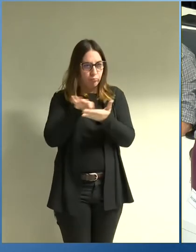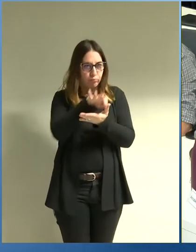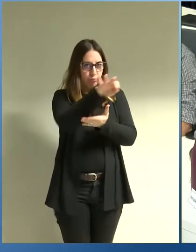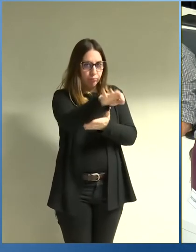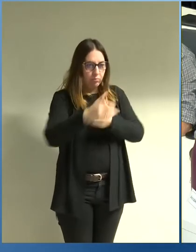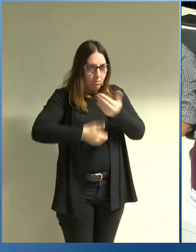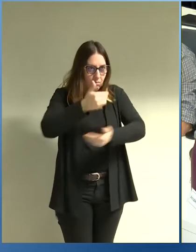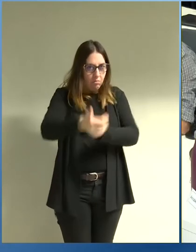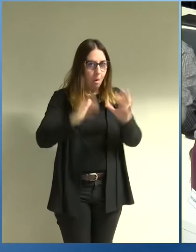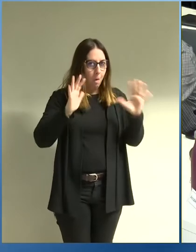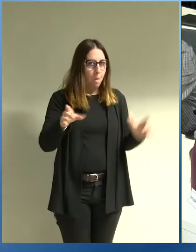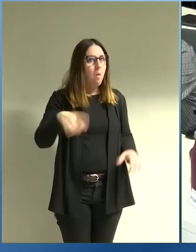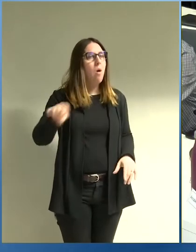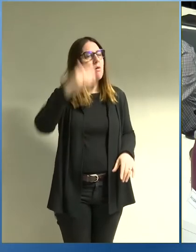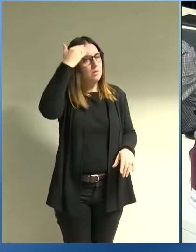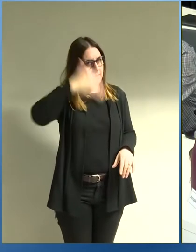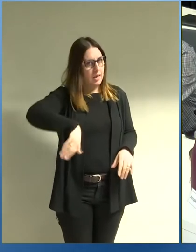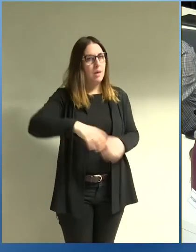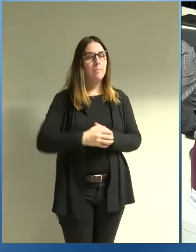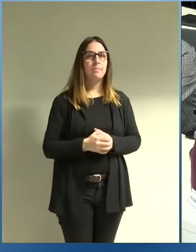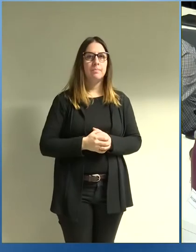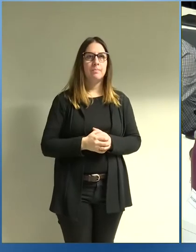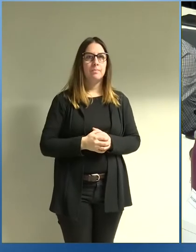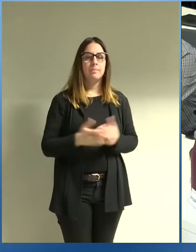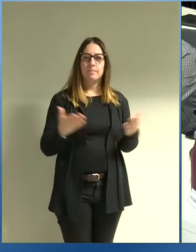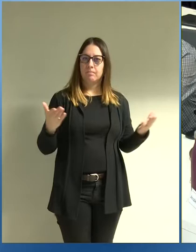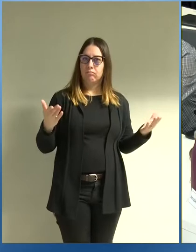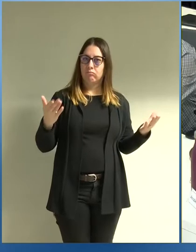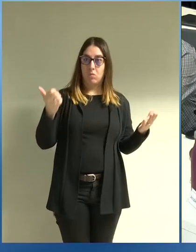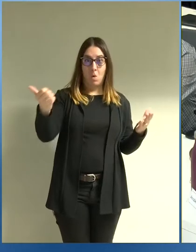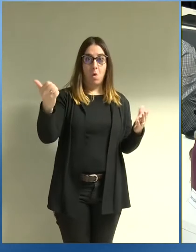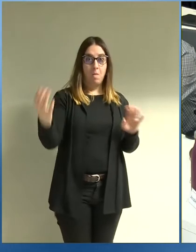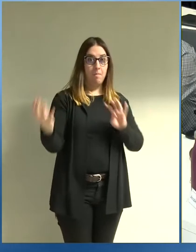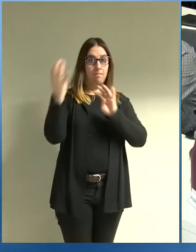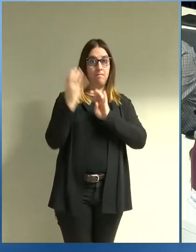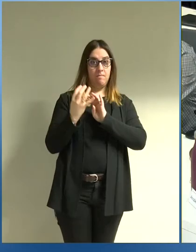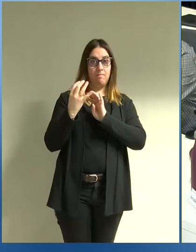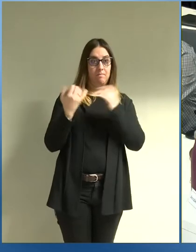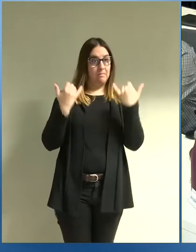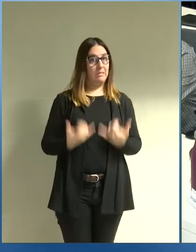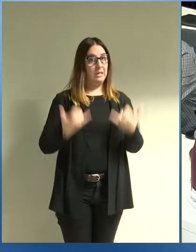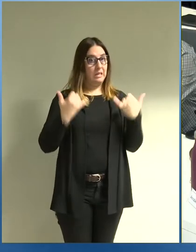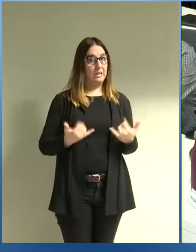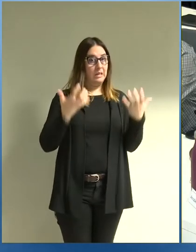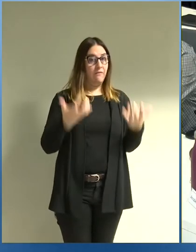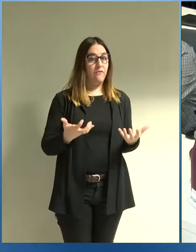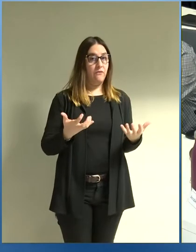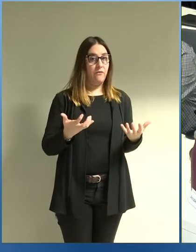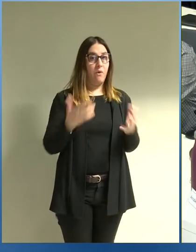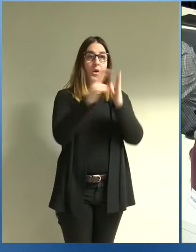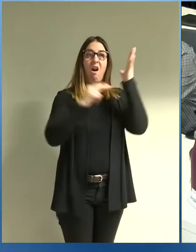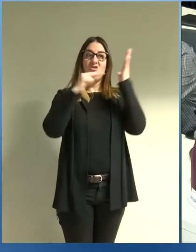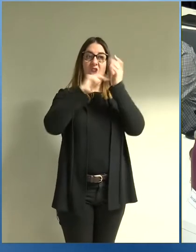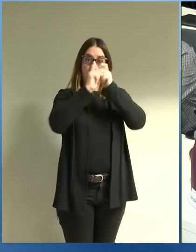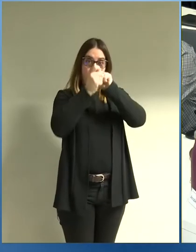on avance sur cette nouvelle organisation nous mêmes venu présenter demander ici à ce que la charte soit